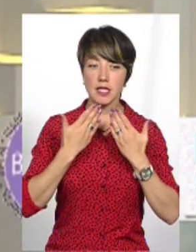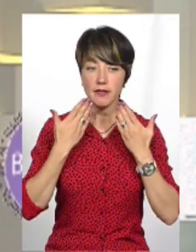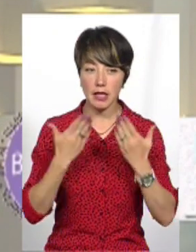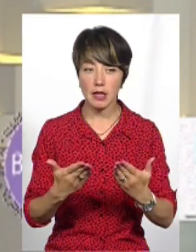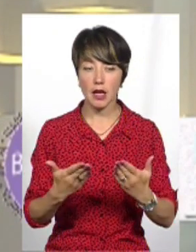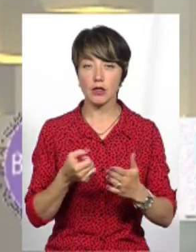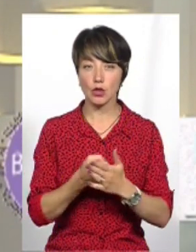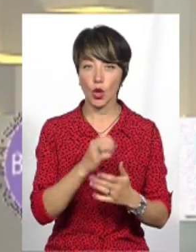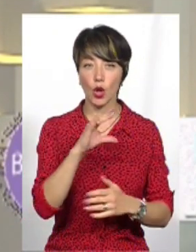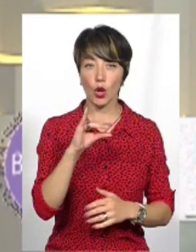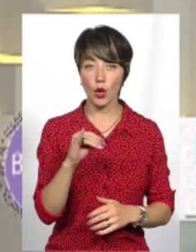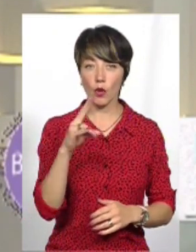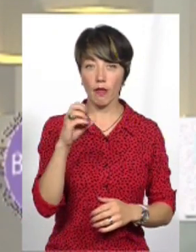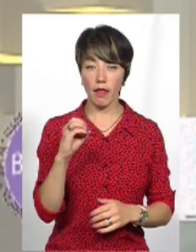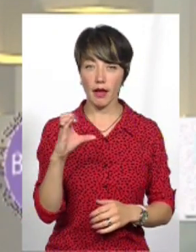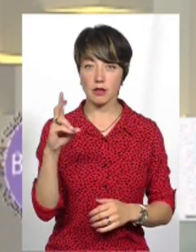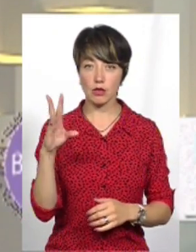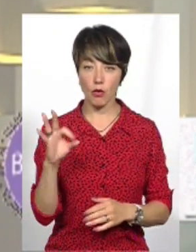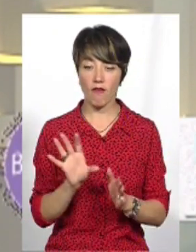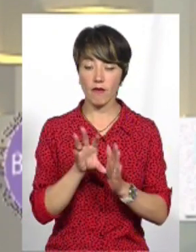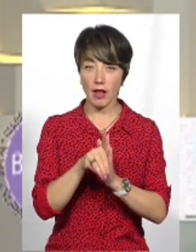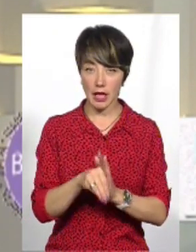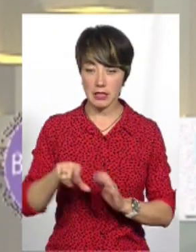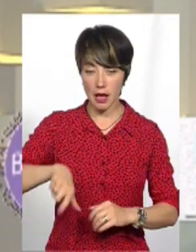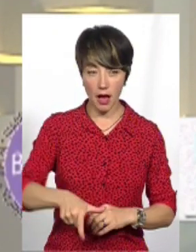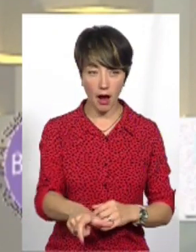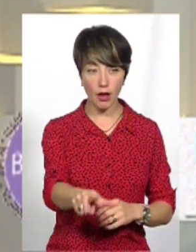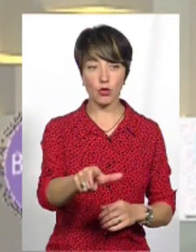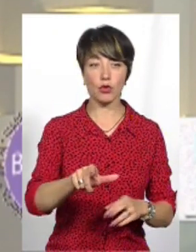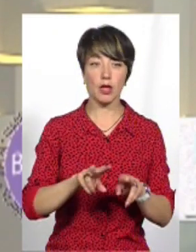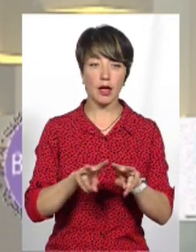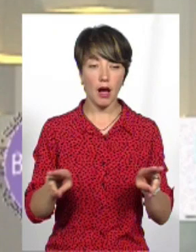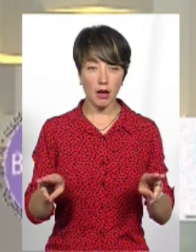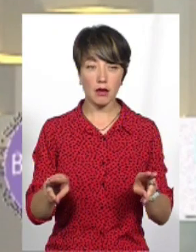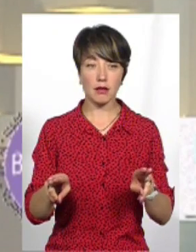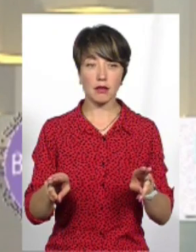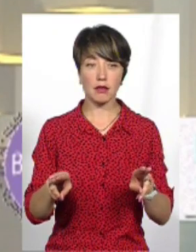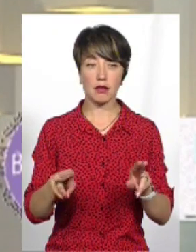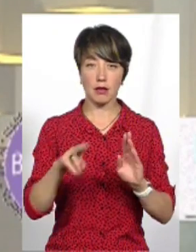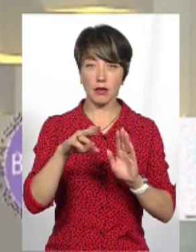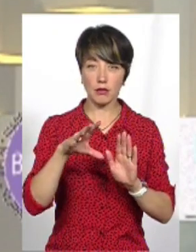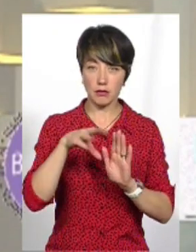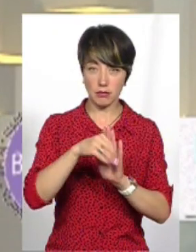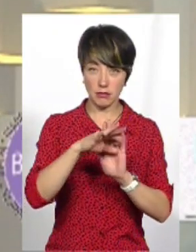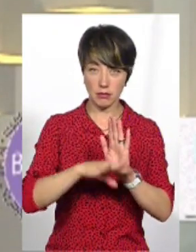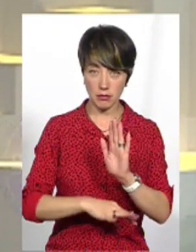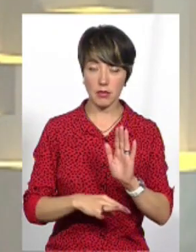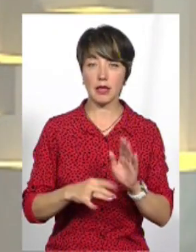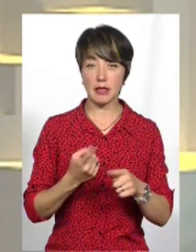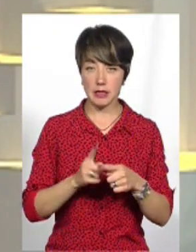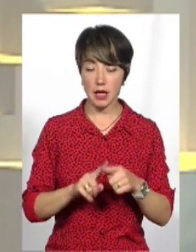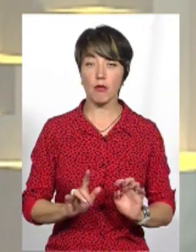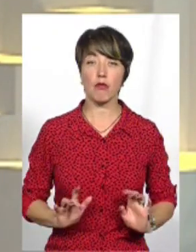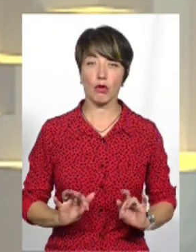до ЮНЕСКО про внесення каньйону як учасника, то цей